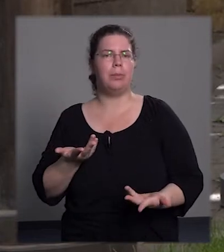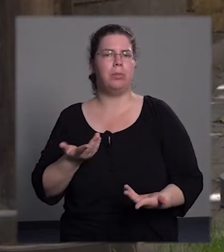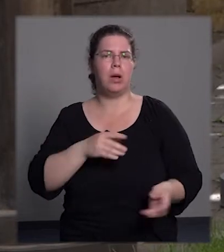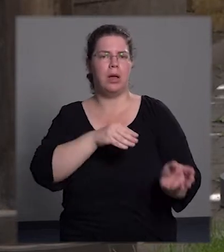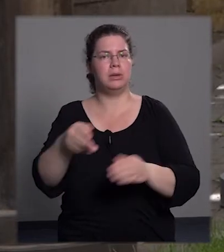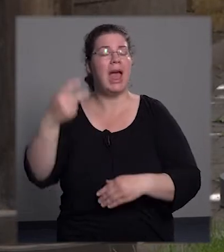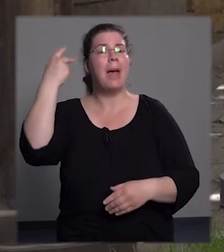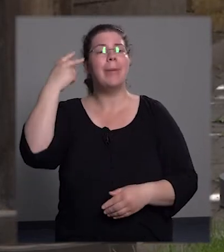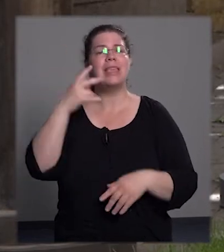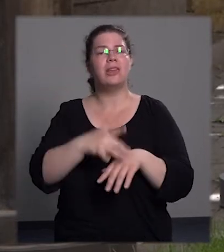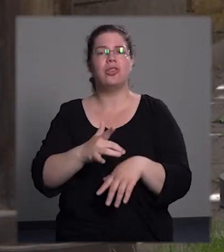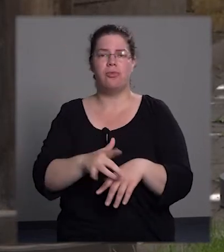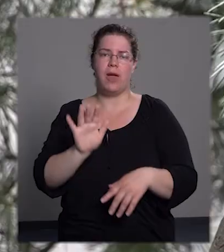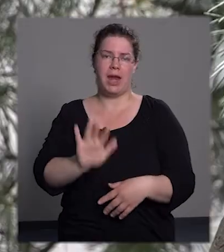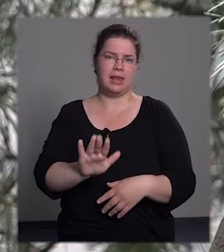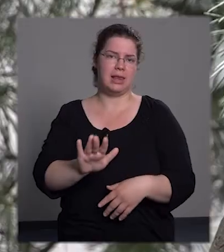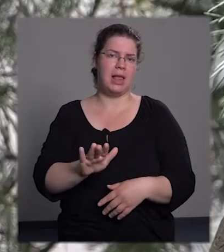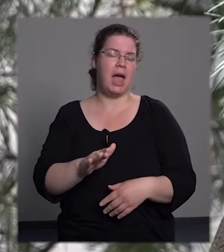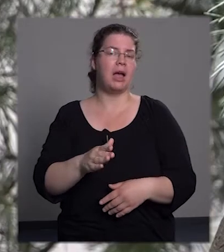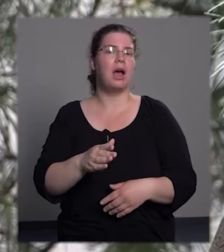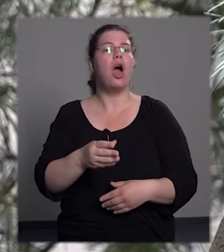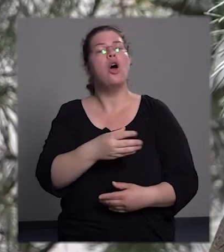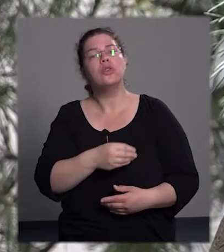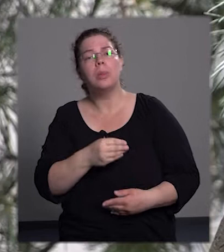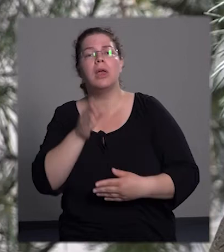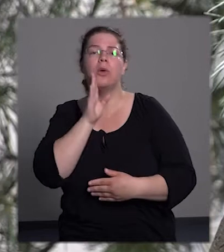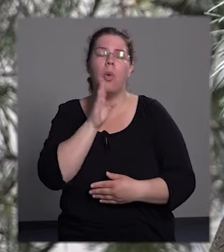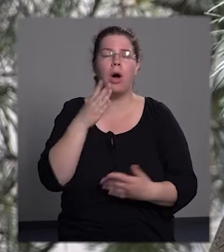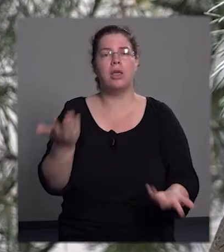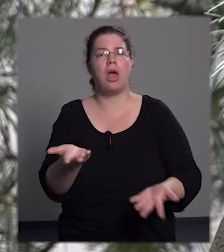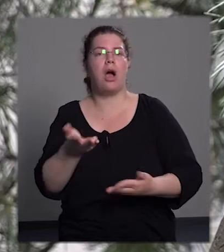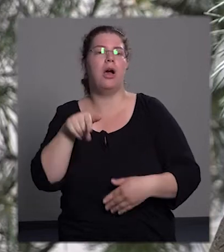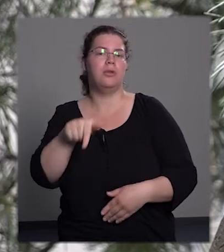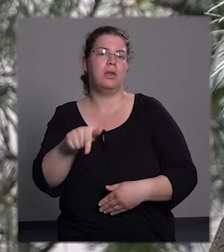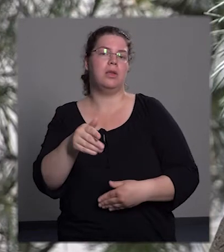Megyesi Ferencnek a Szoptató anya vagy anyagyermekkel című szobra,